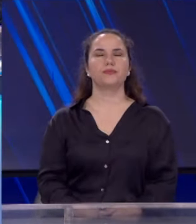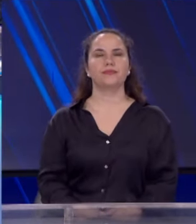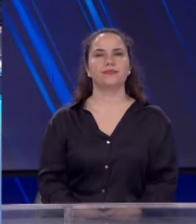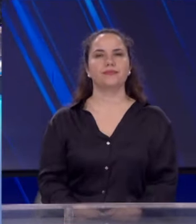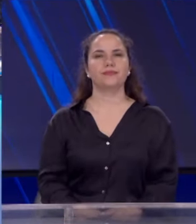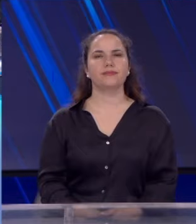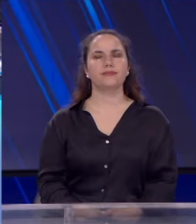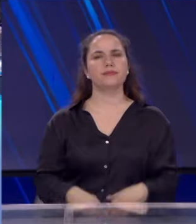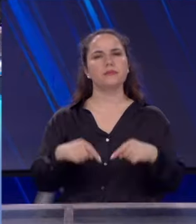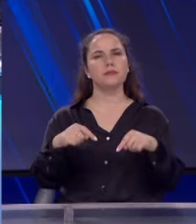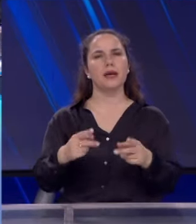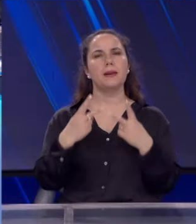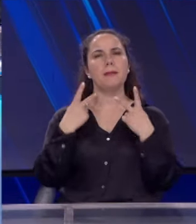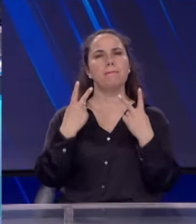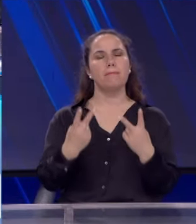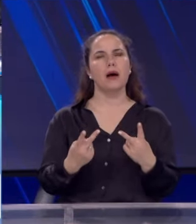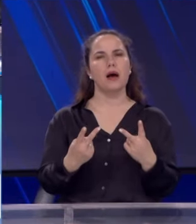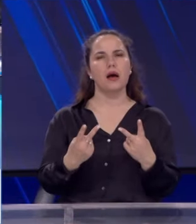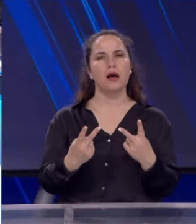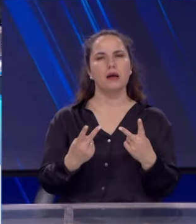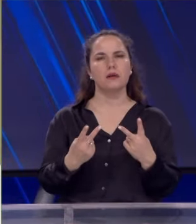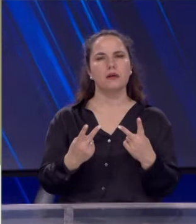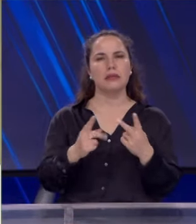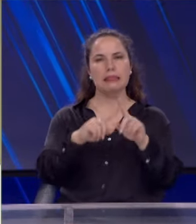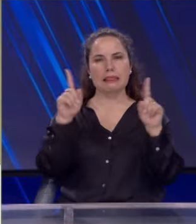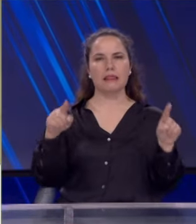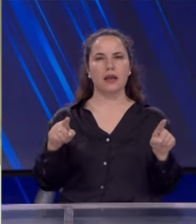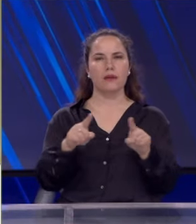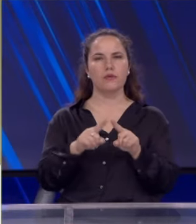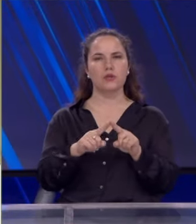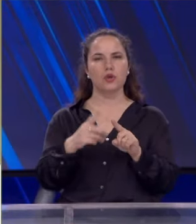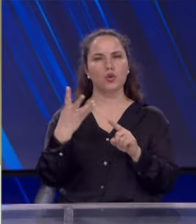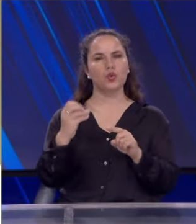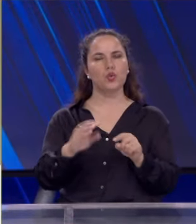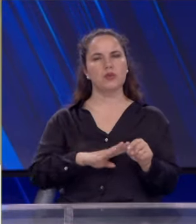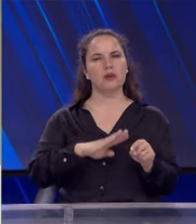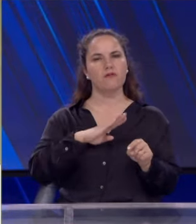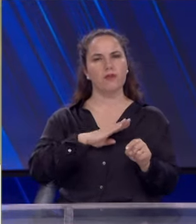Këto pamje që do të ndiqni tregojnë një 40 vjeçar në Laçi i